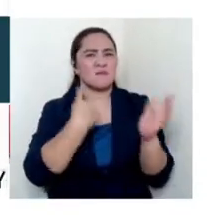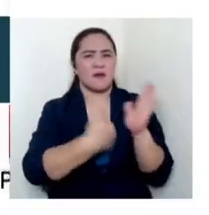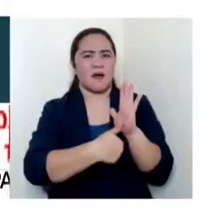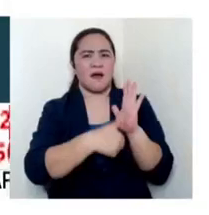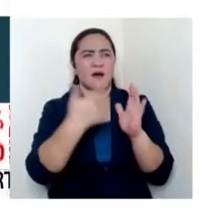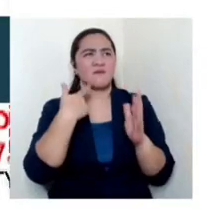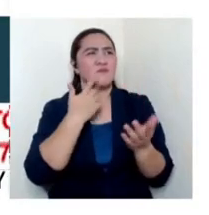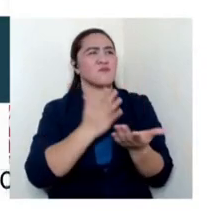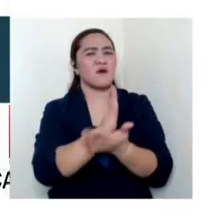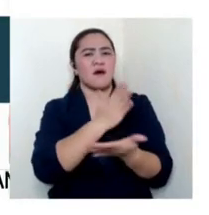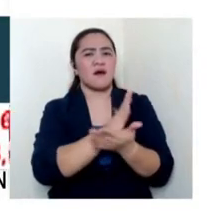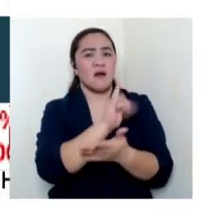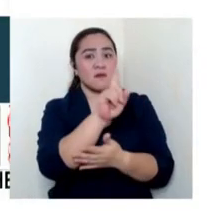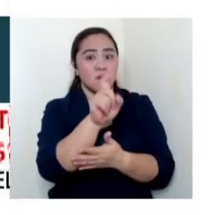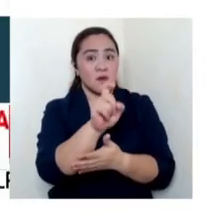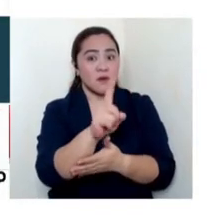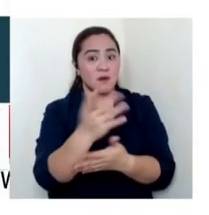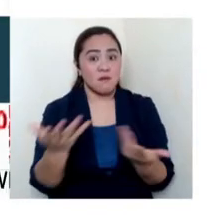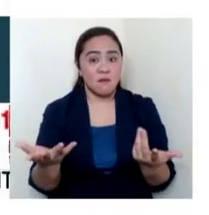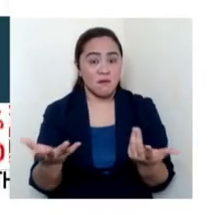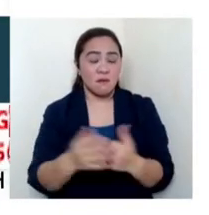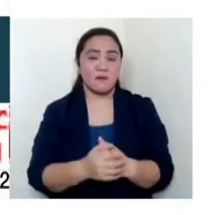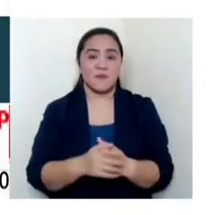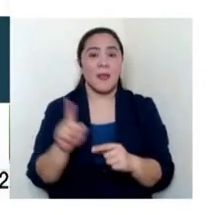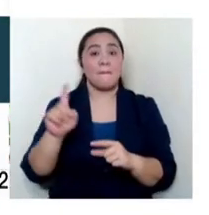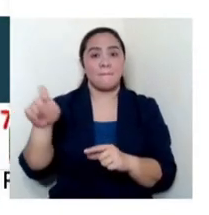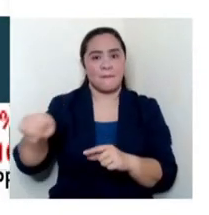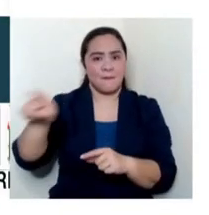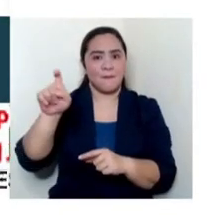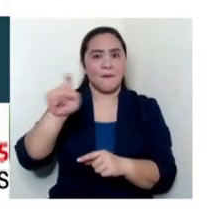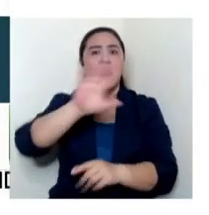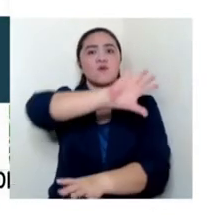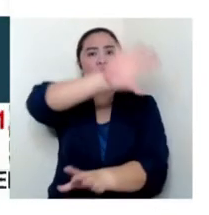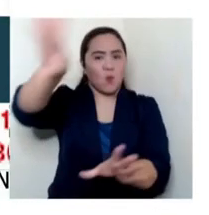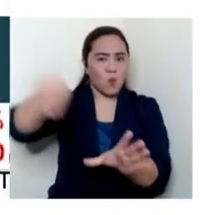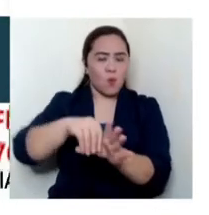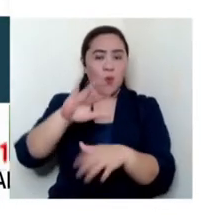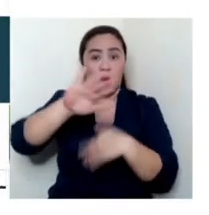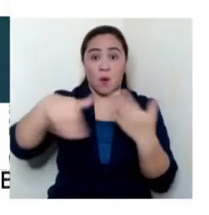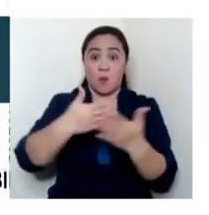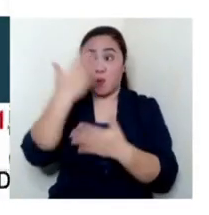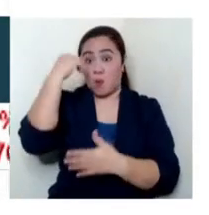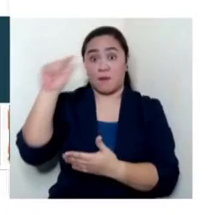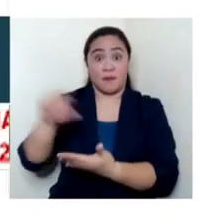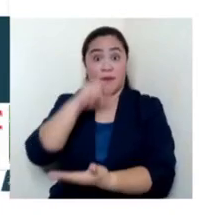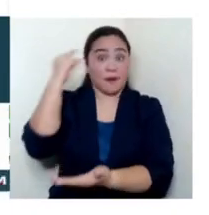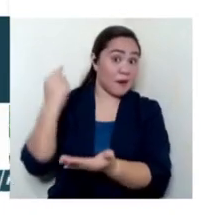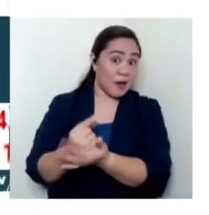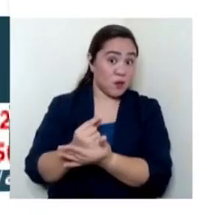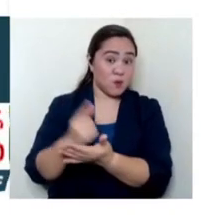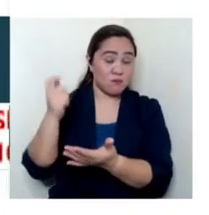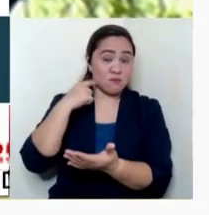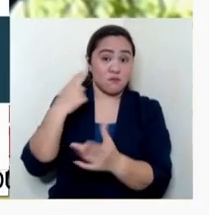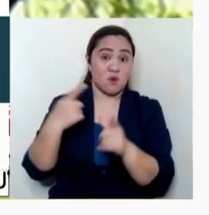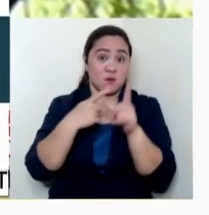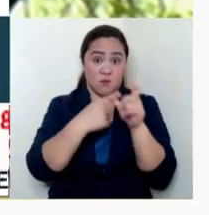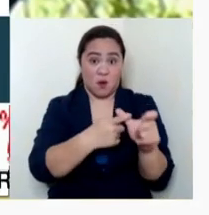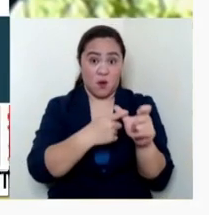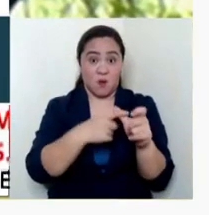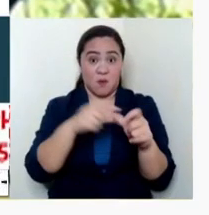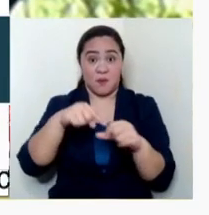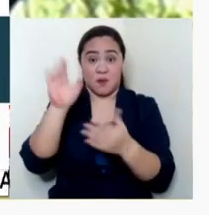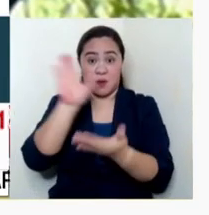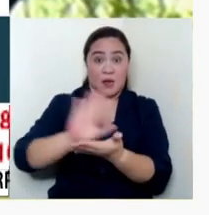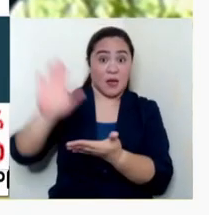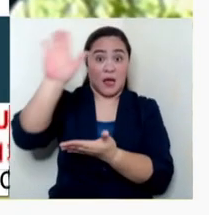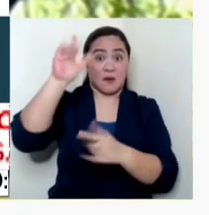that applies to all those who are running. Purkit ba hindi nakapagtapos? Hindi pa naman karapatan na makapagtapos sa kolehiyo sa ating bansa. Hindi ka